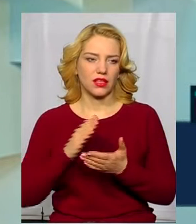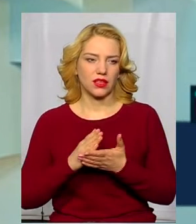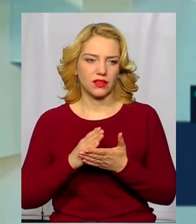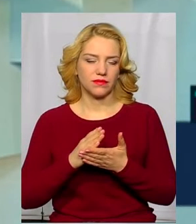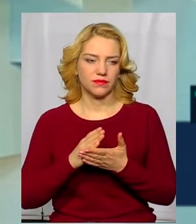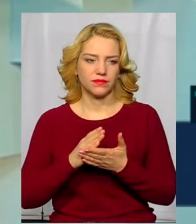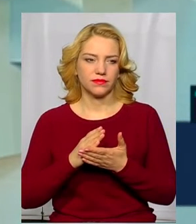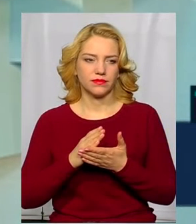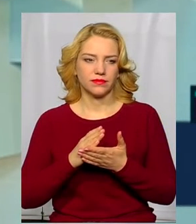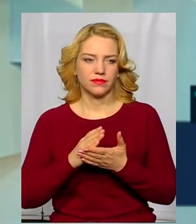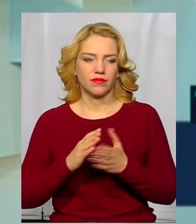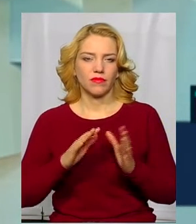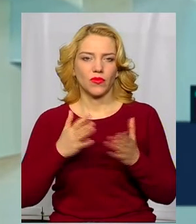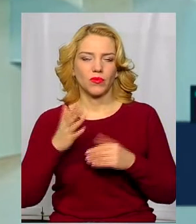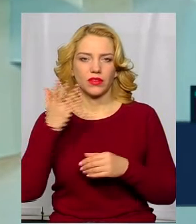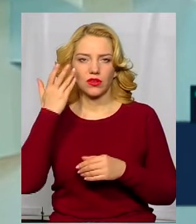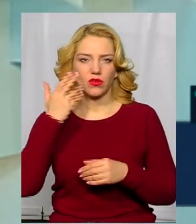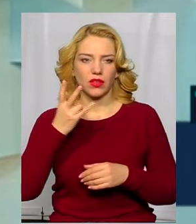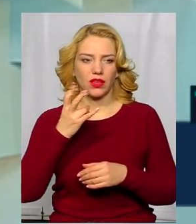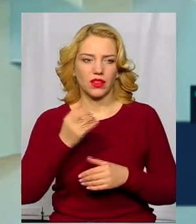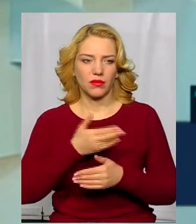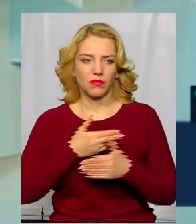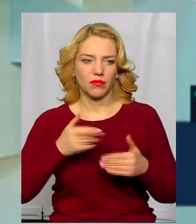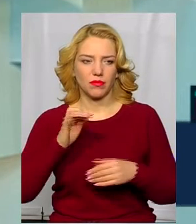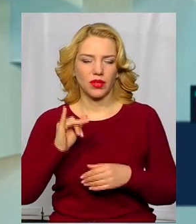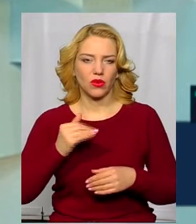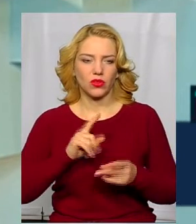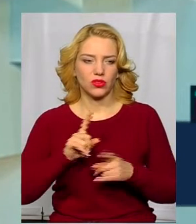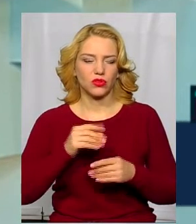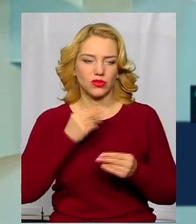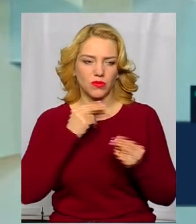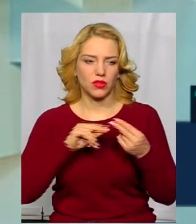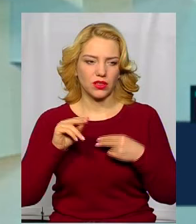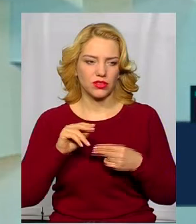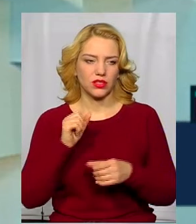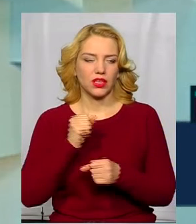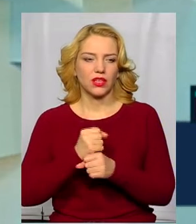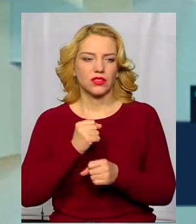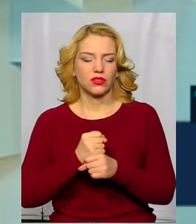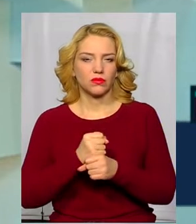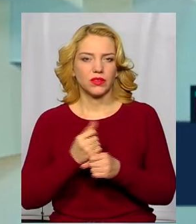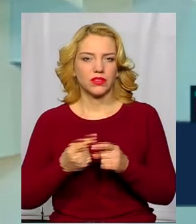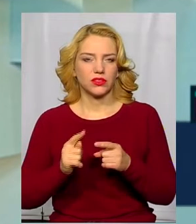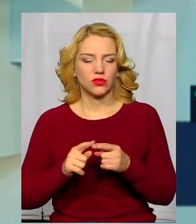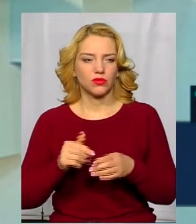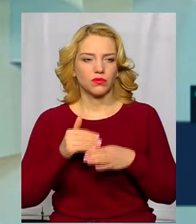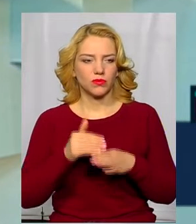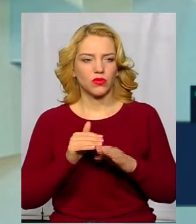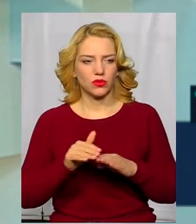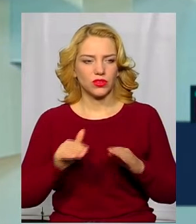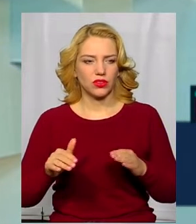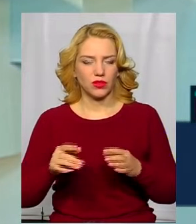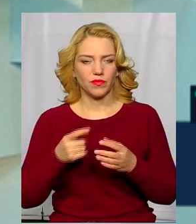звичайно, моменти, коли нам би хотілося щось покращити, зробити цю допомогу